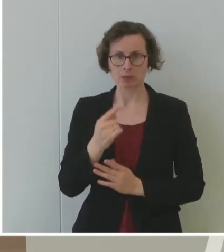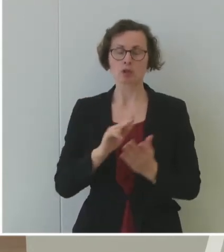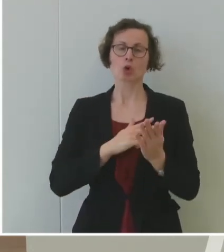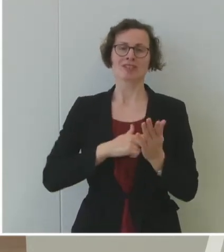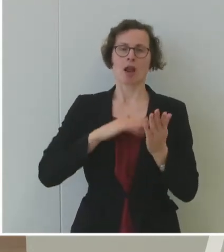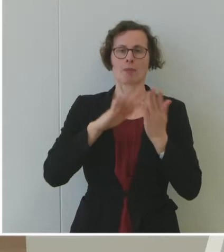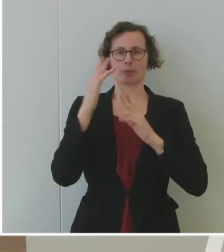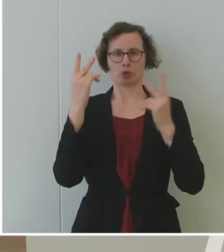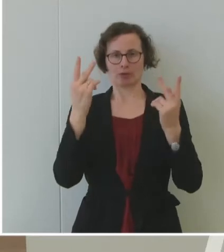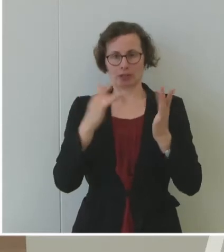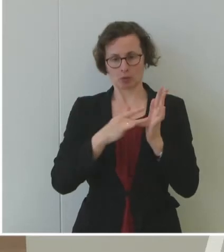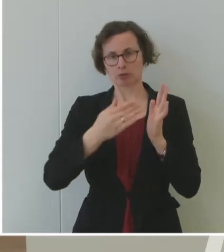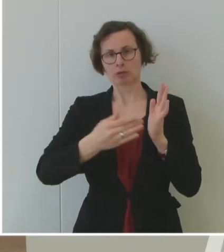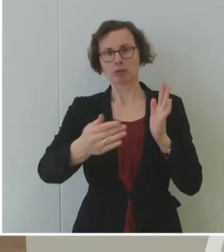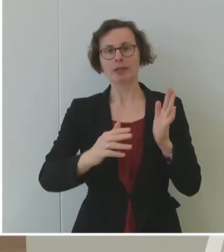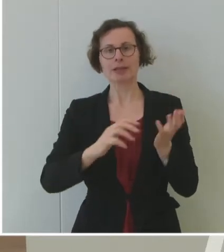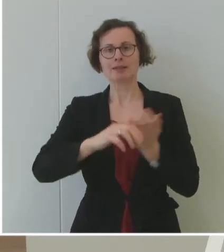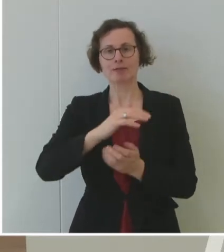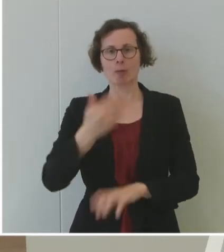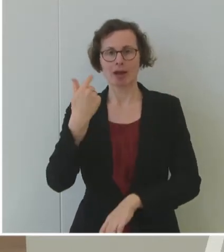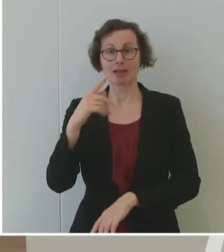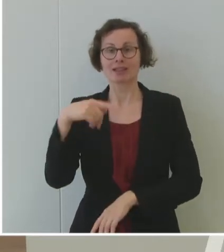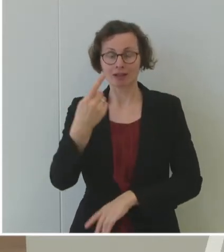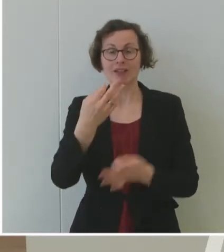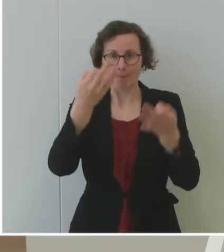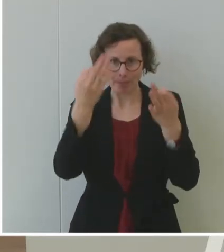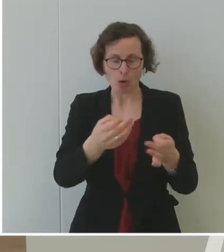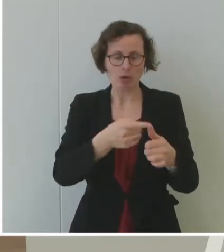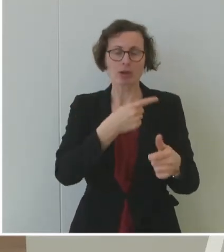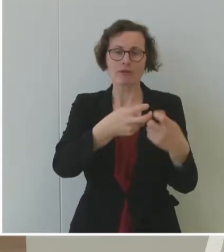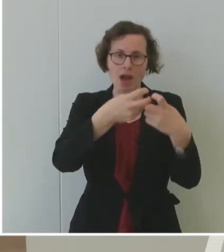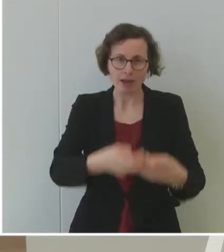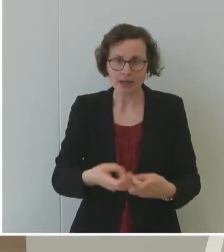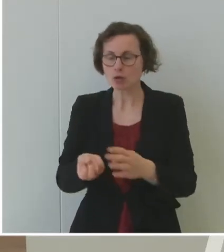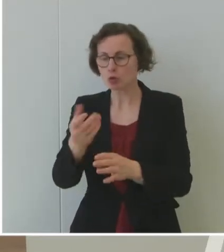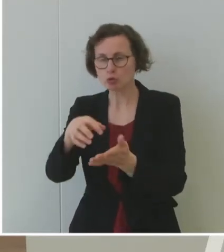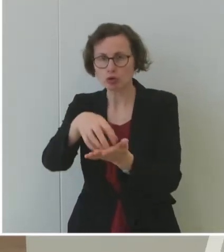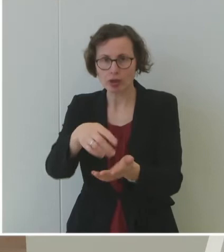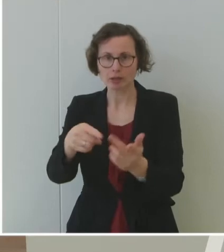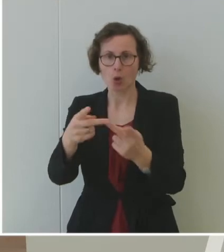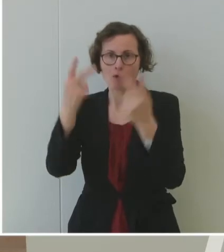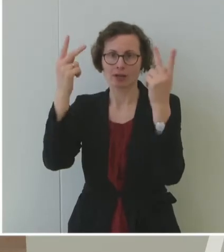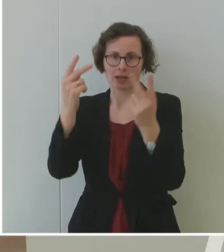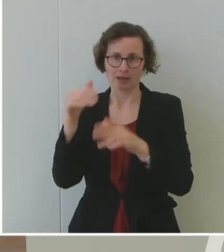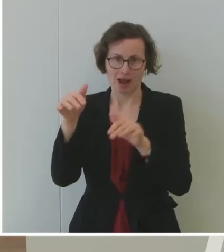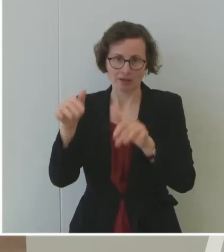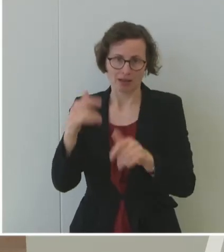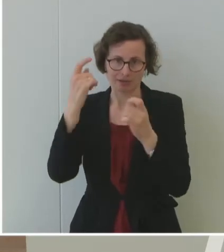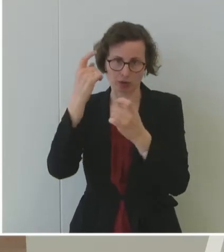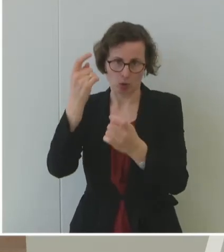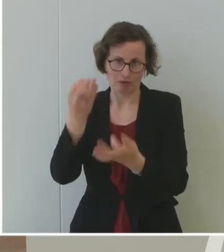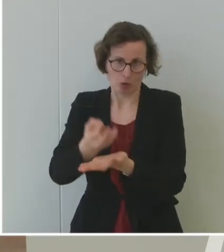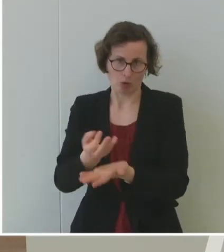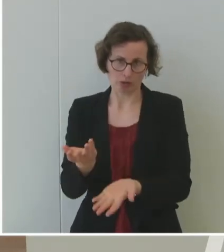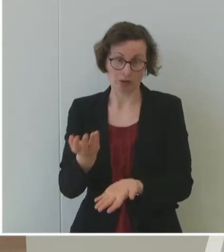Denn was kommt nach der Krise? Gerade dann brauchen wir die Vereine, die Kulturstätten, die öffentliche Daseinsvorsorge vor Ort. Und gerade das